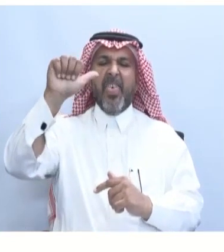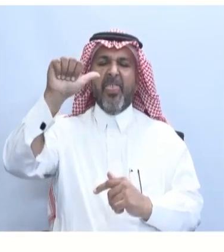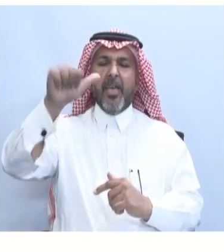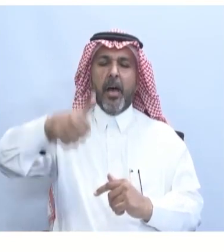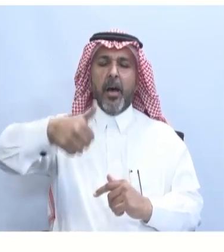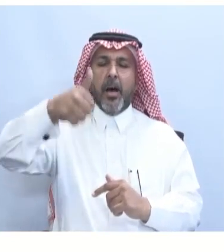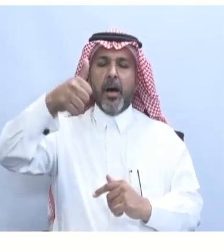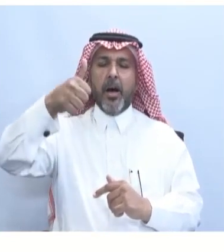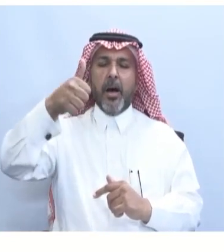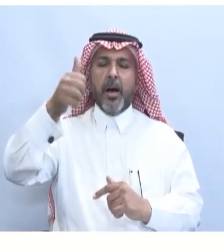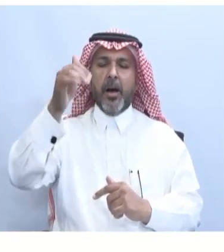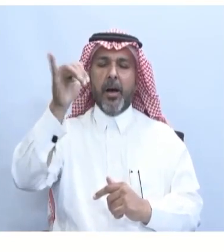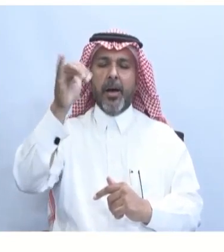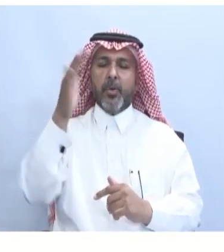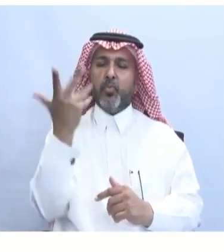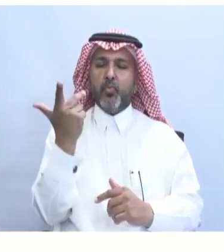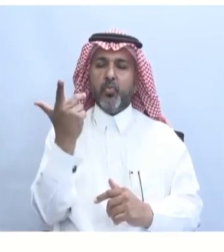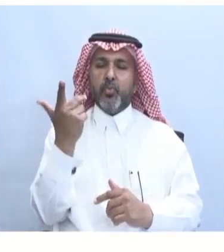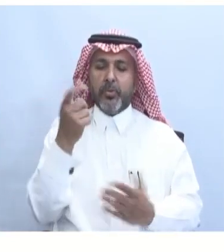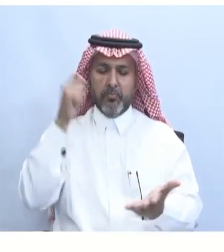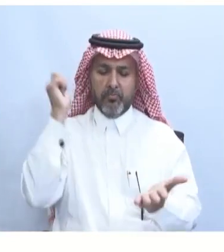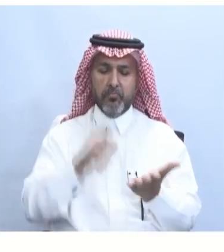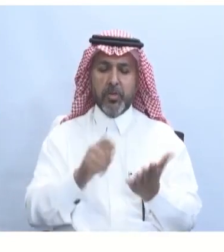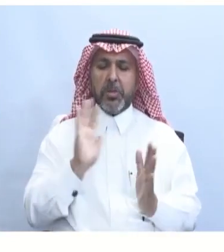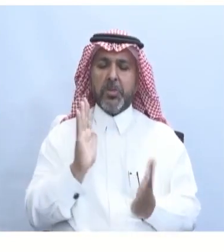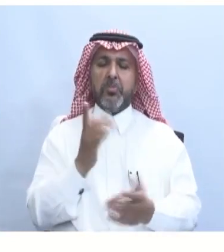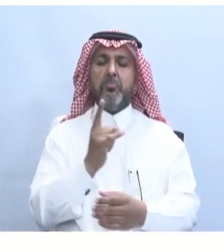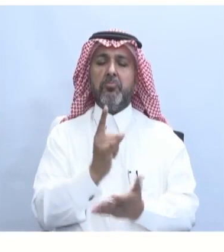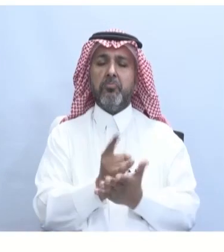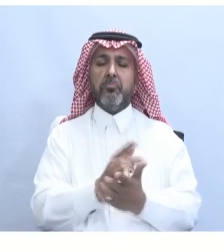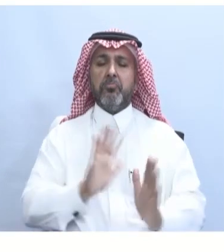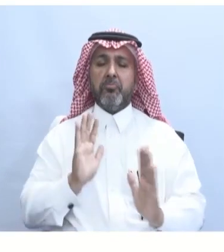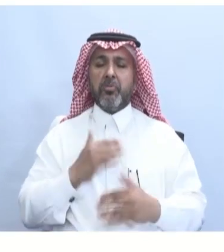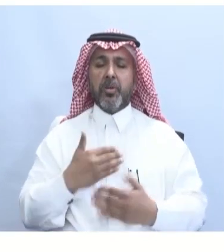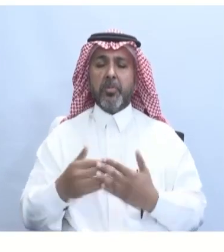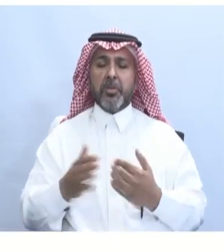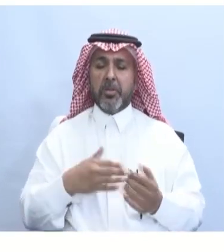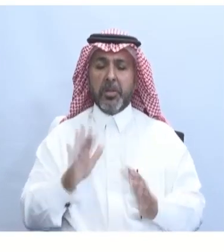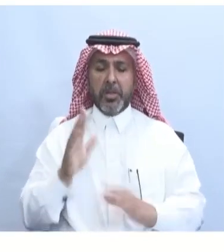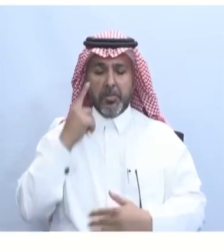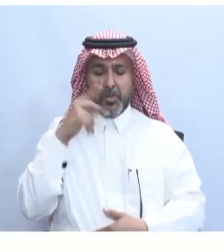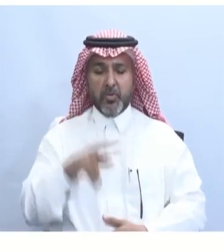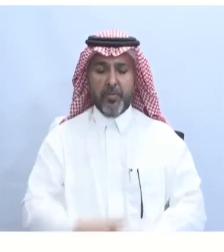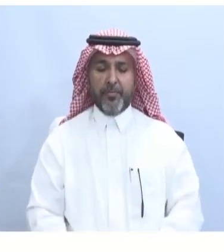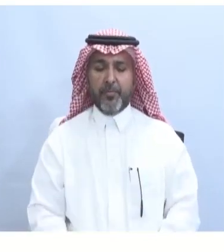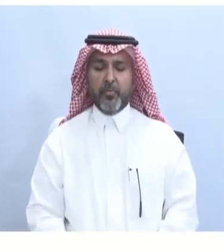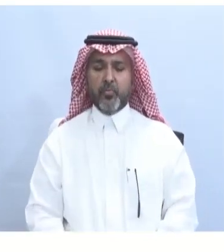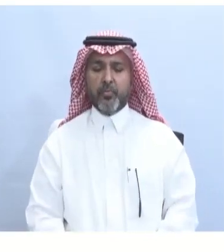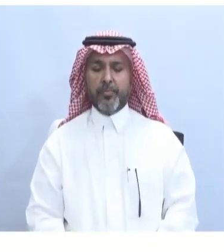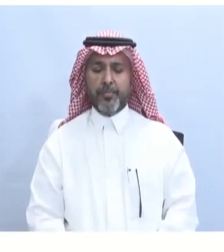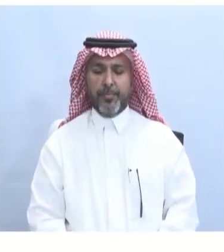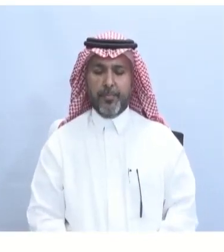مستوى المستوى القضائي مثل ماذا من الانظمه في الحضاره الاسلاميه في المجال القضائي